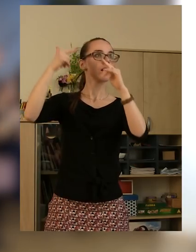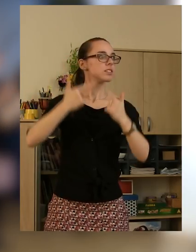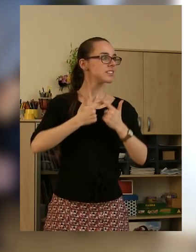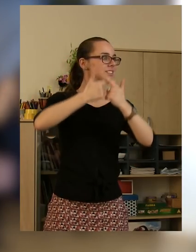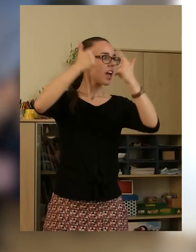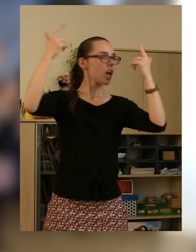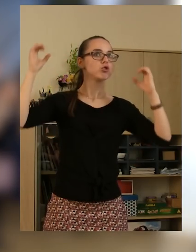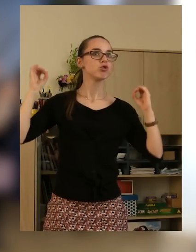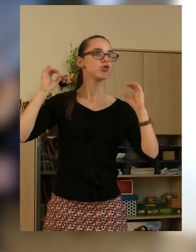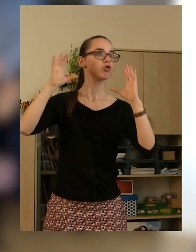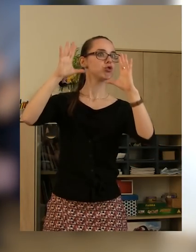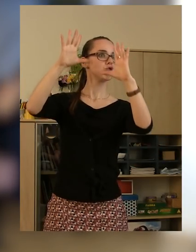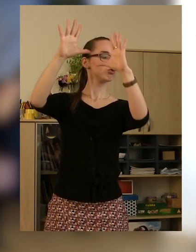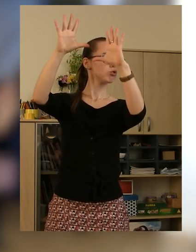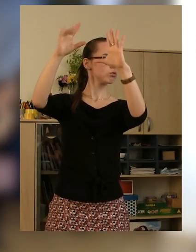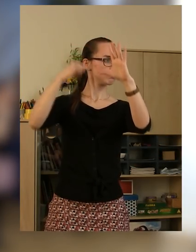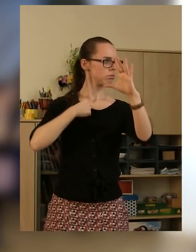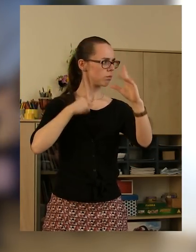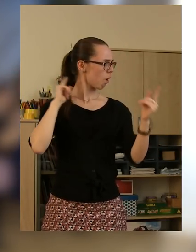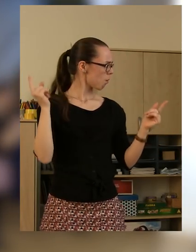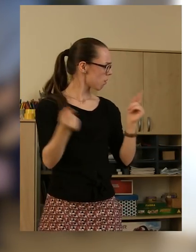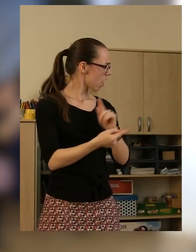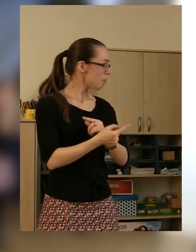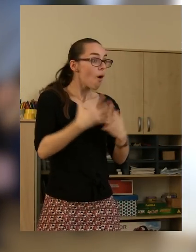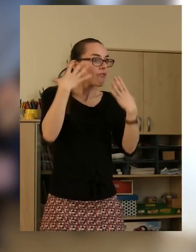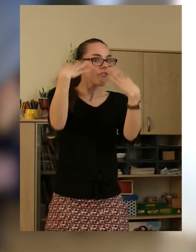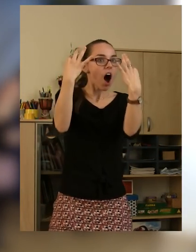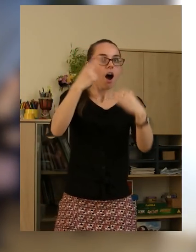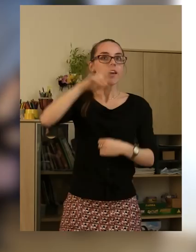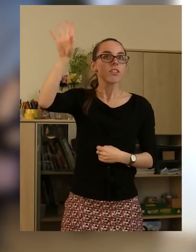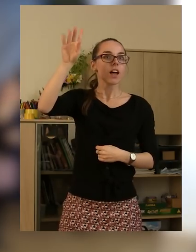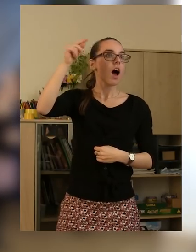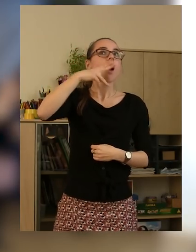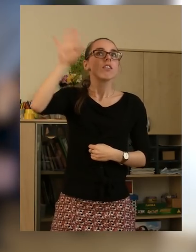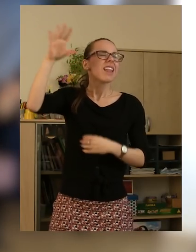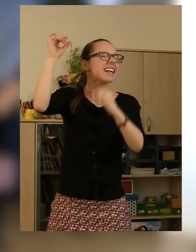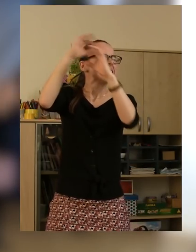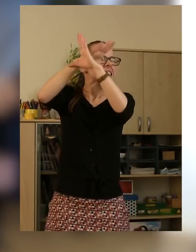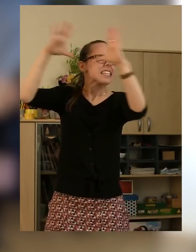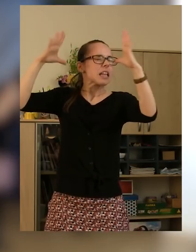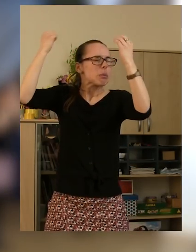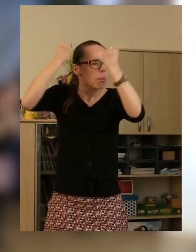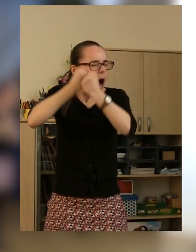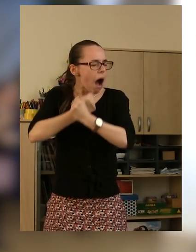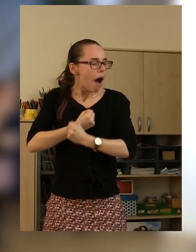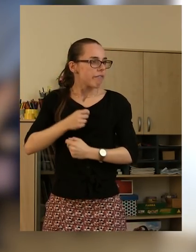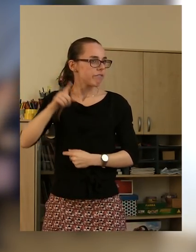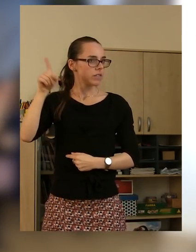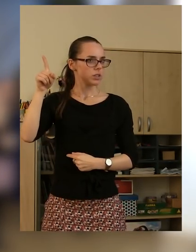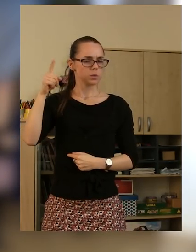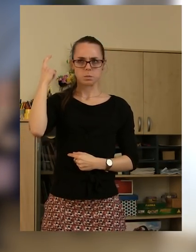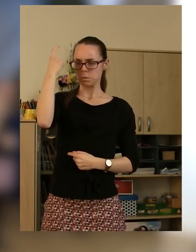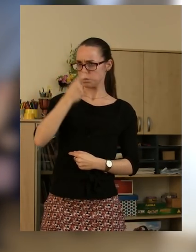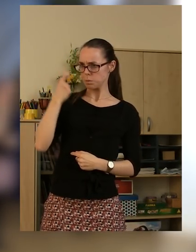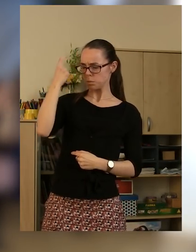jak byla věc kompenzovaná. Jo? Už tady je evidentní, jak ta kompenzace vlastně probíhala. Došlo to tak daleko, že ten